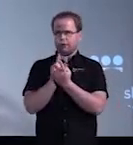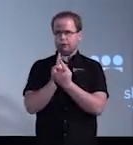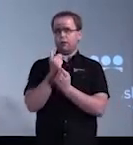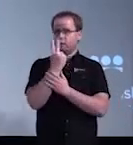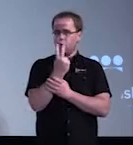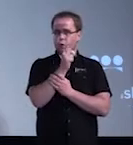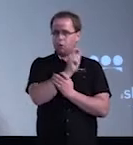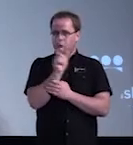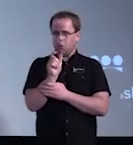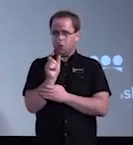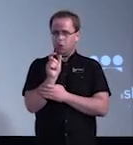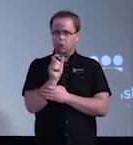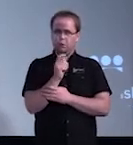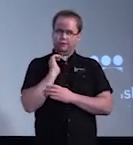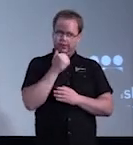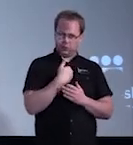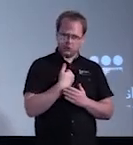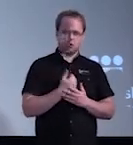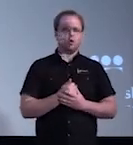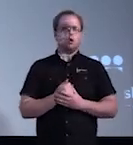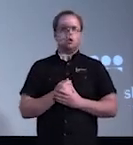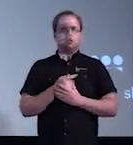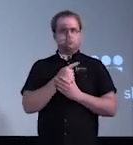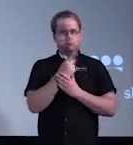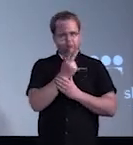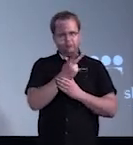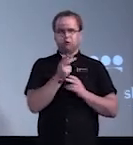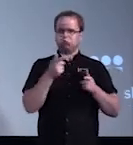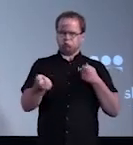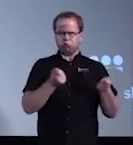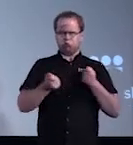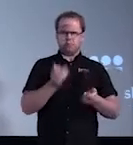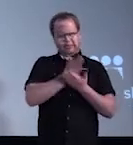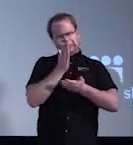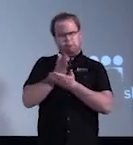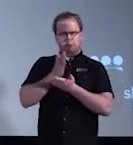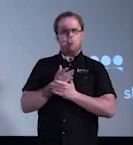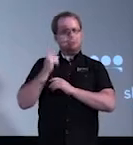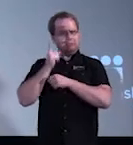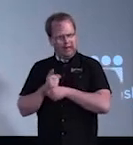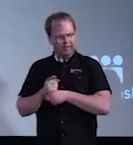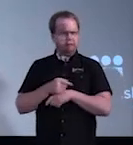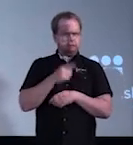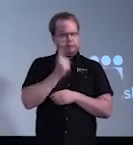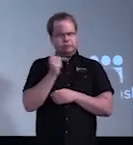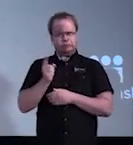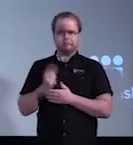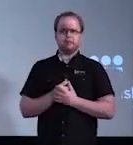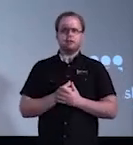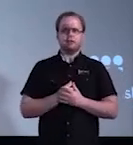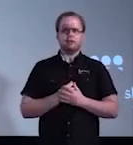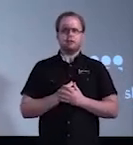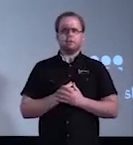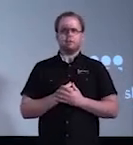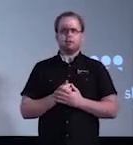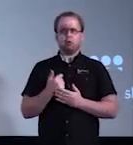två kvinnor som är de som styr och ställer och beställer och ja. Och